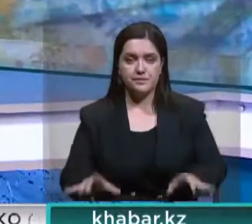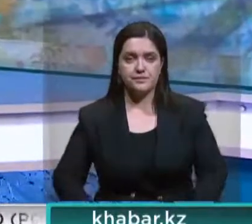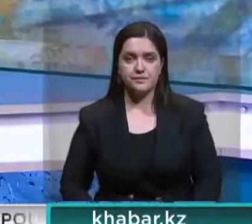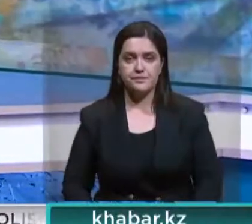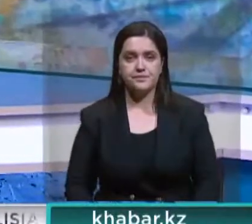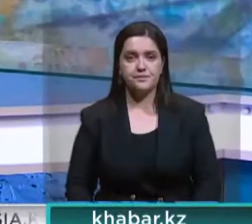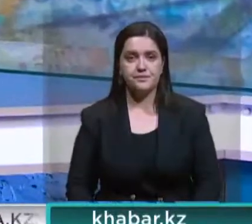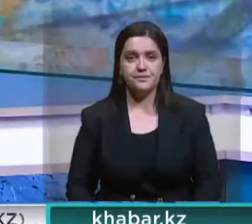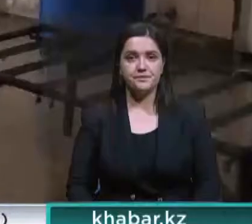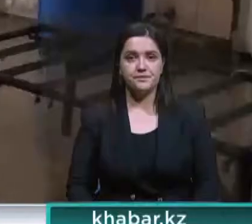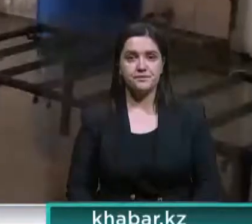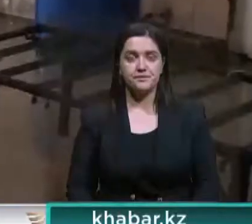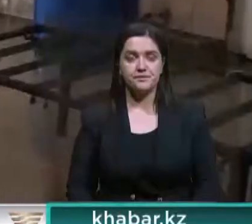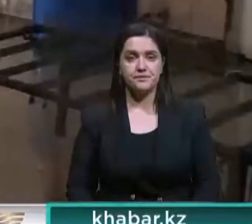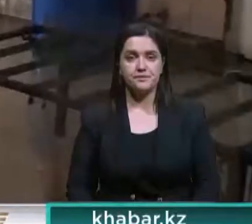тему.